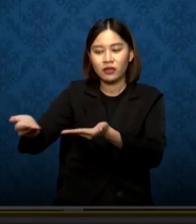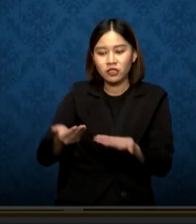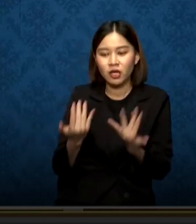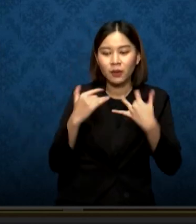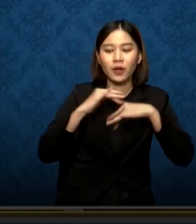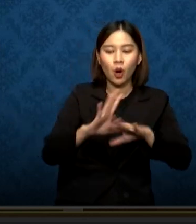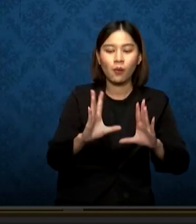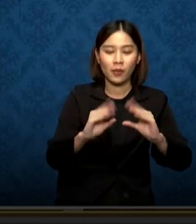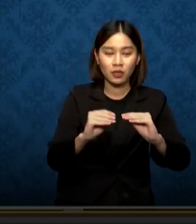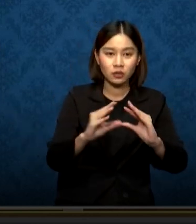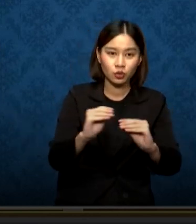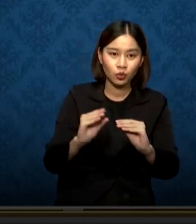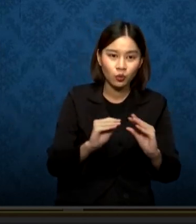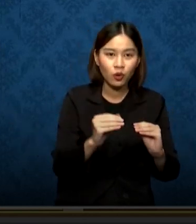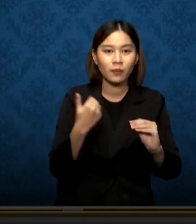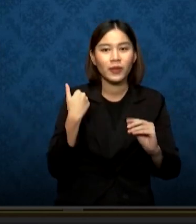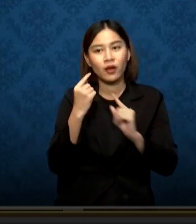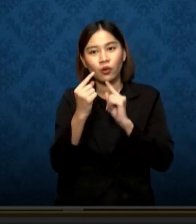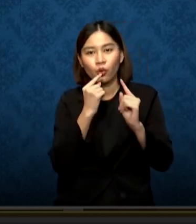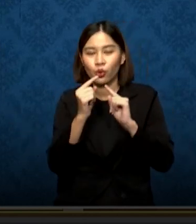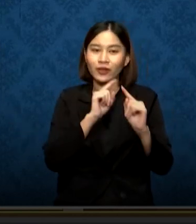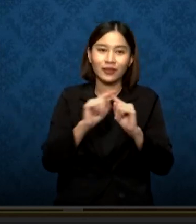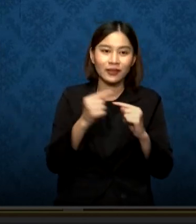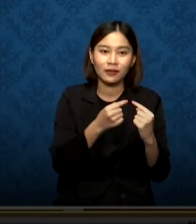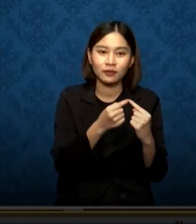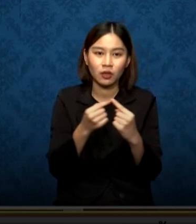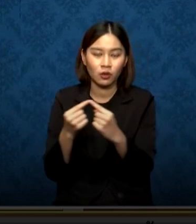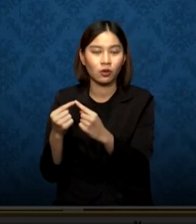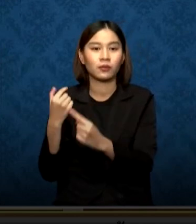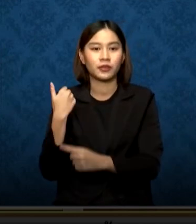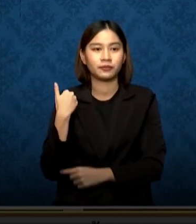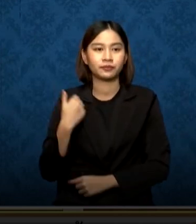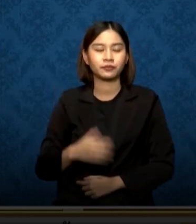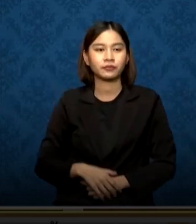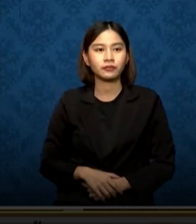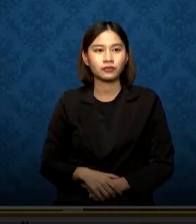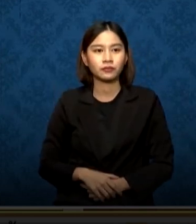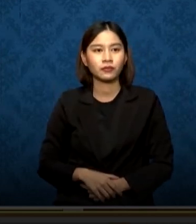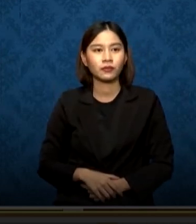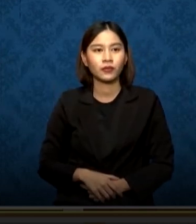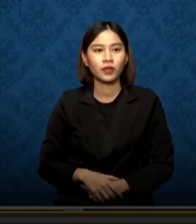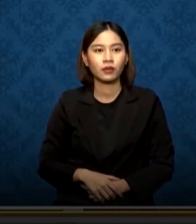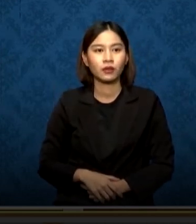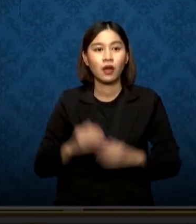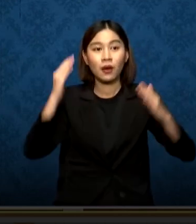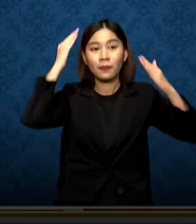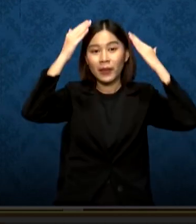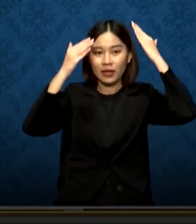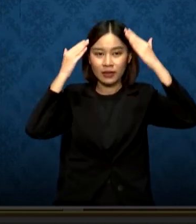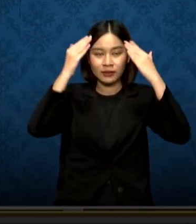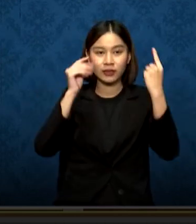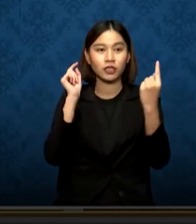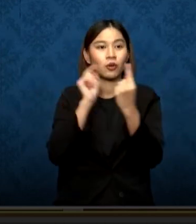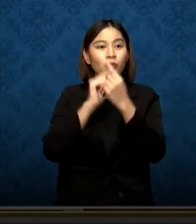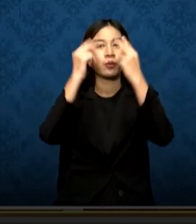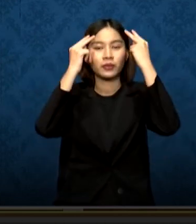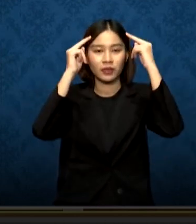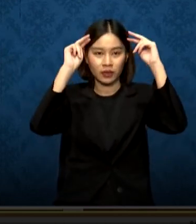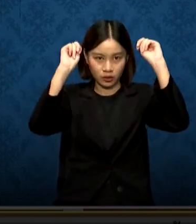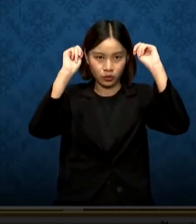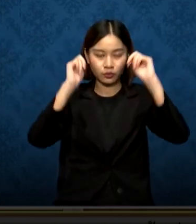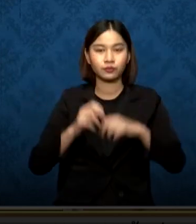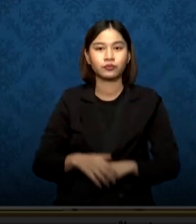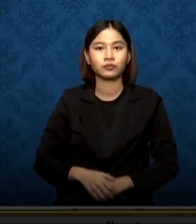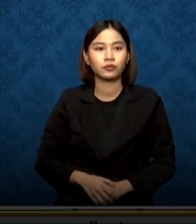ชุมด้วยก็ได้มีการสานต่องานกันอย่างต่อเนื่องที่มาเลเซียก็ได้พบกับท่านนายกรัฐมนตรีด้วยน